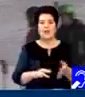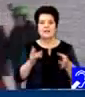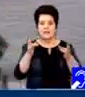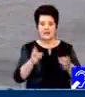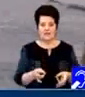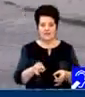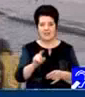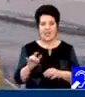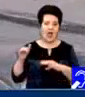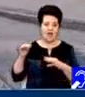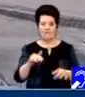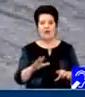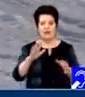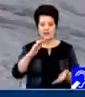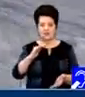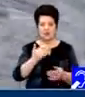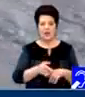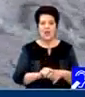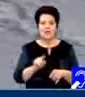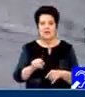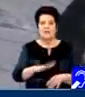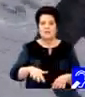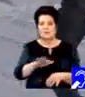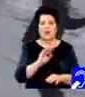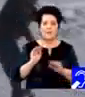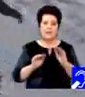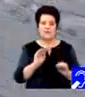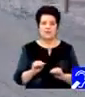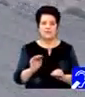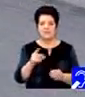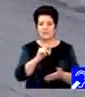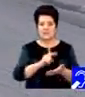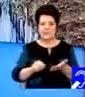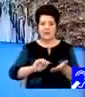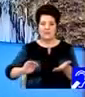de avalanșă și le recomandă să schieze numai în zonele amenajate și semnalizate.